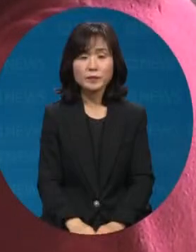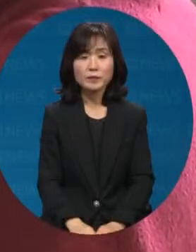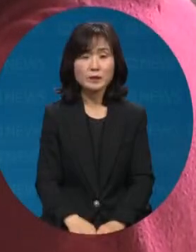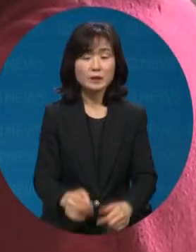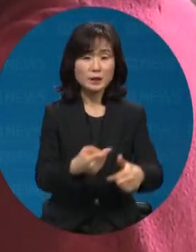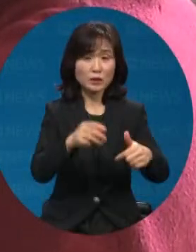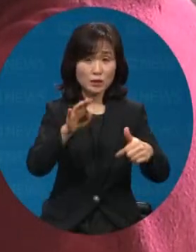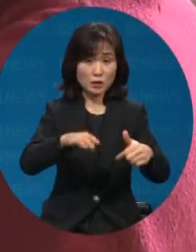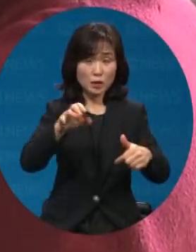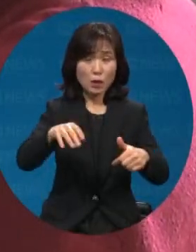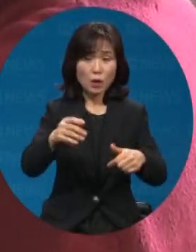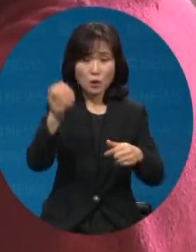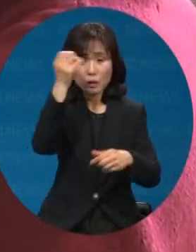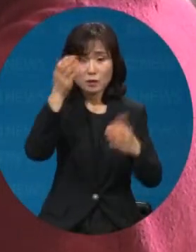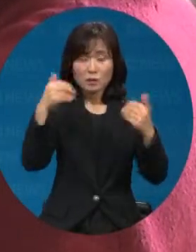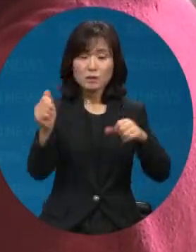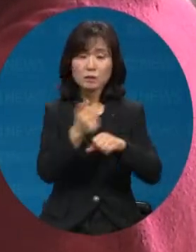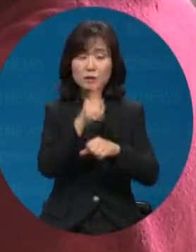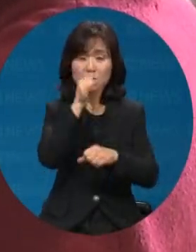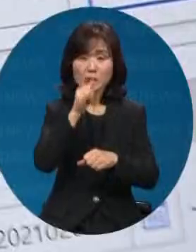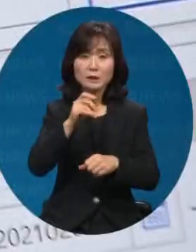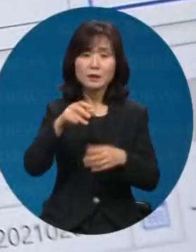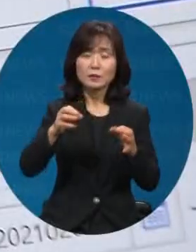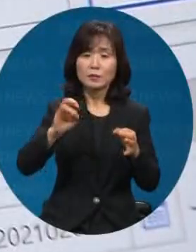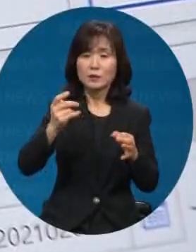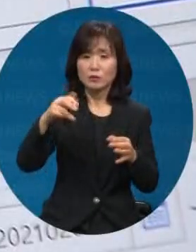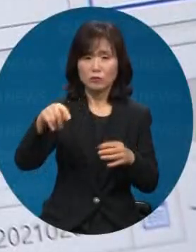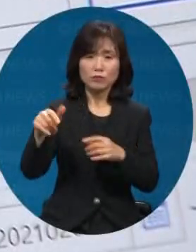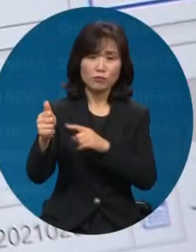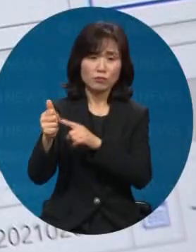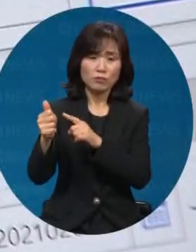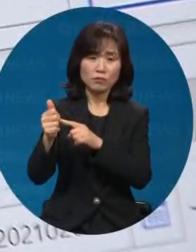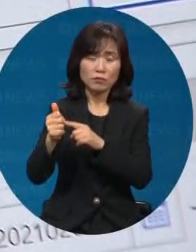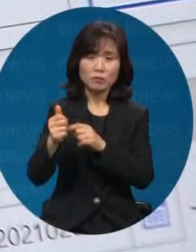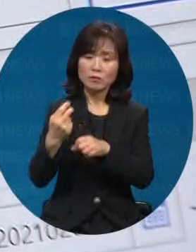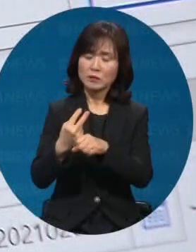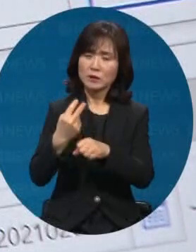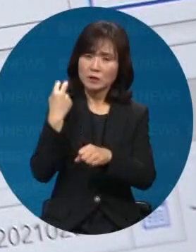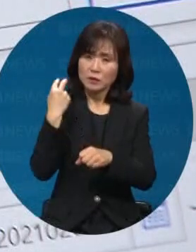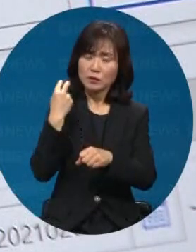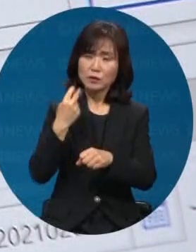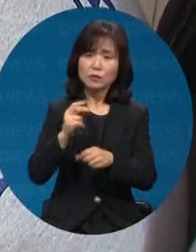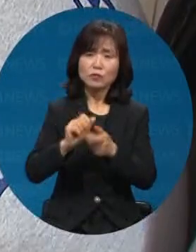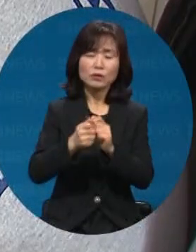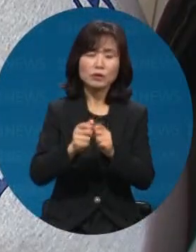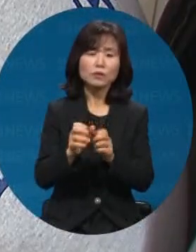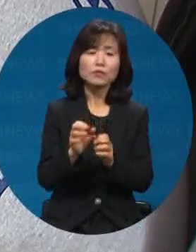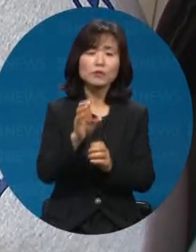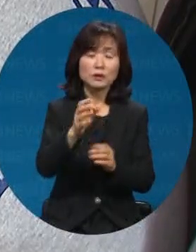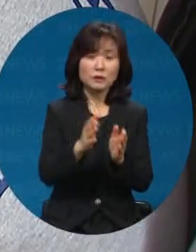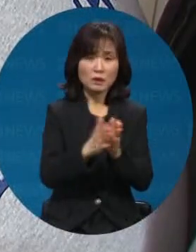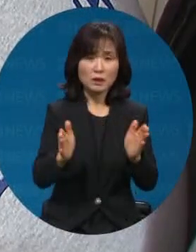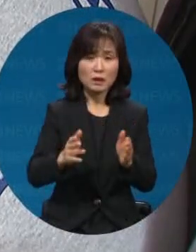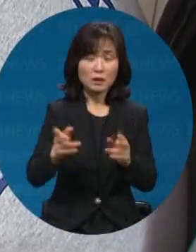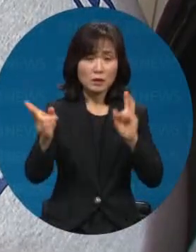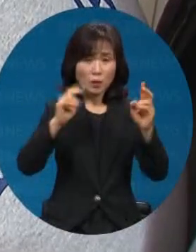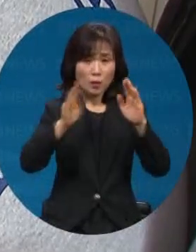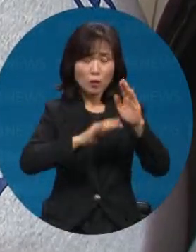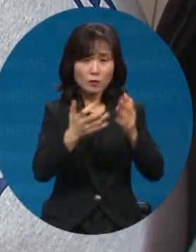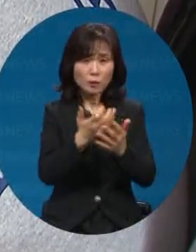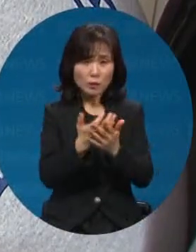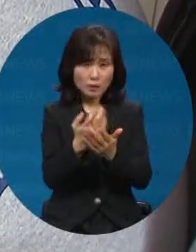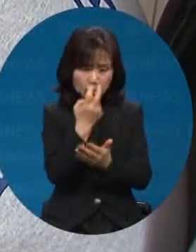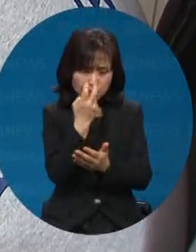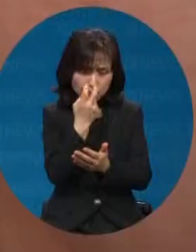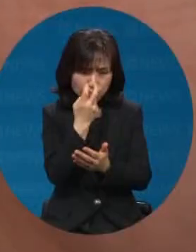인천에서 고등학교를 다니는 김민준 학생은 제작년 주식투자를 시작했습니다 기업의 공시서류 까지 뒤져가며 투자